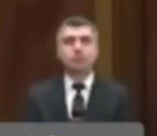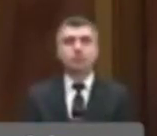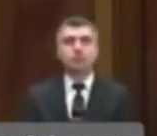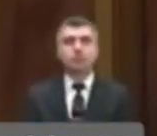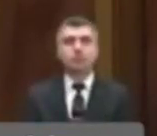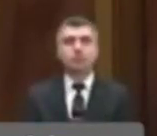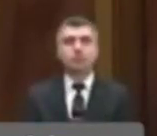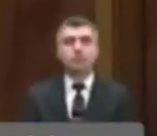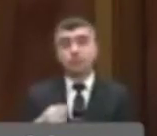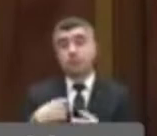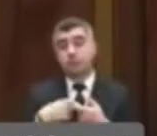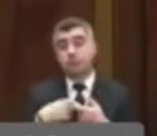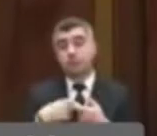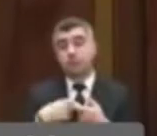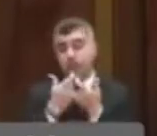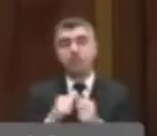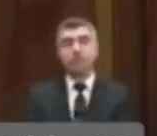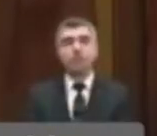كيظهر لي بانه